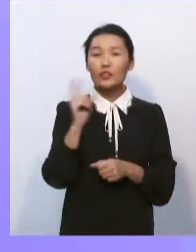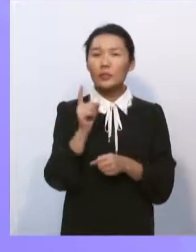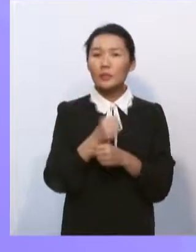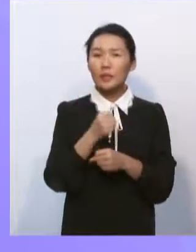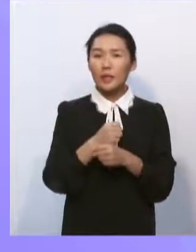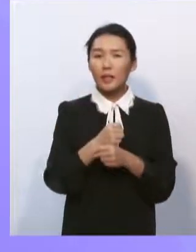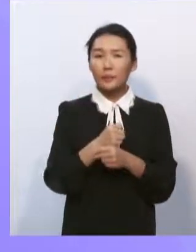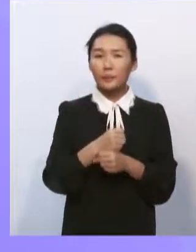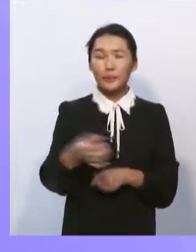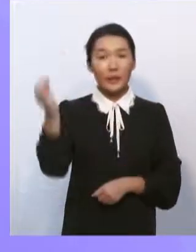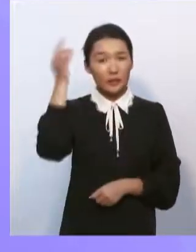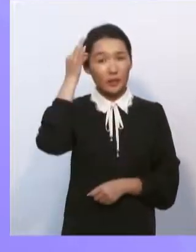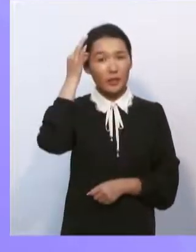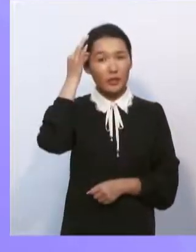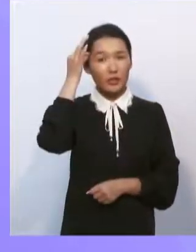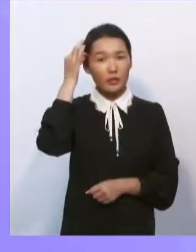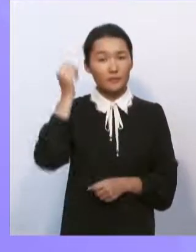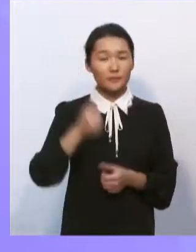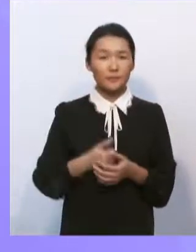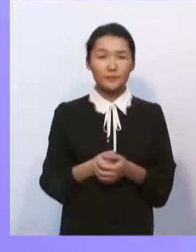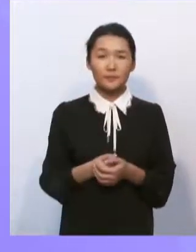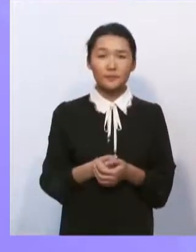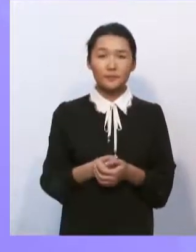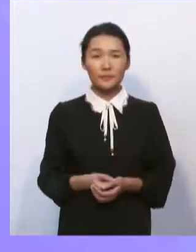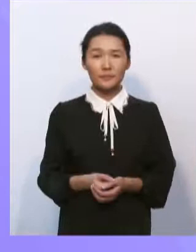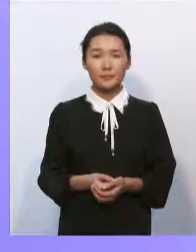кылат? Эстегилечи?